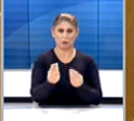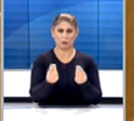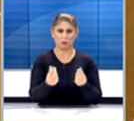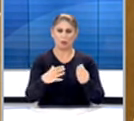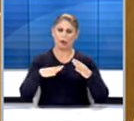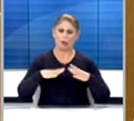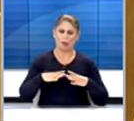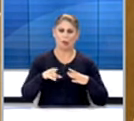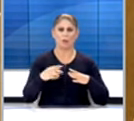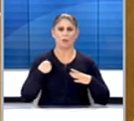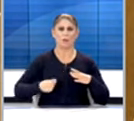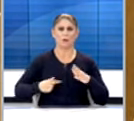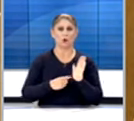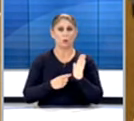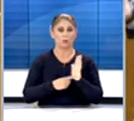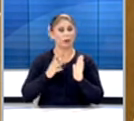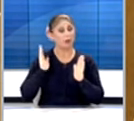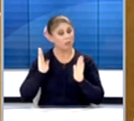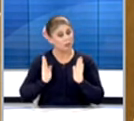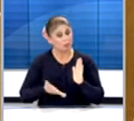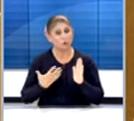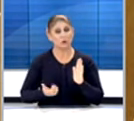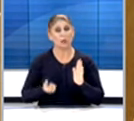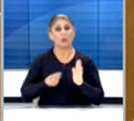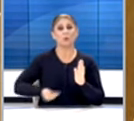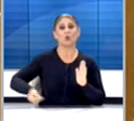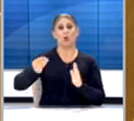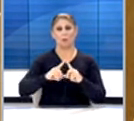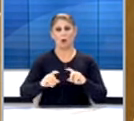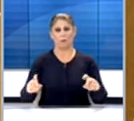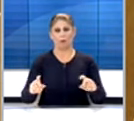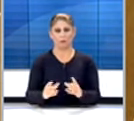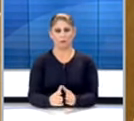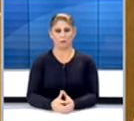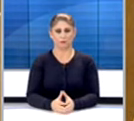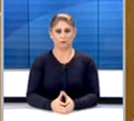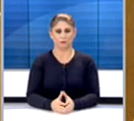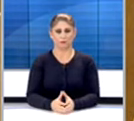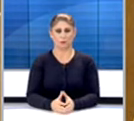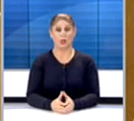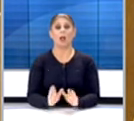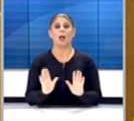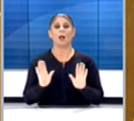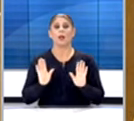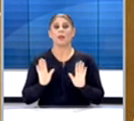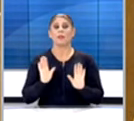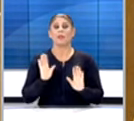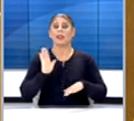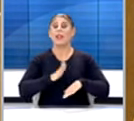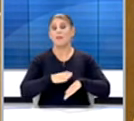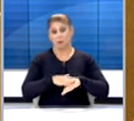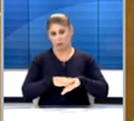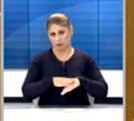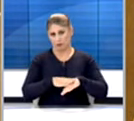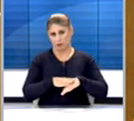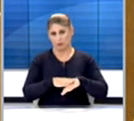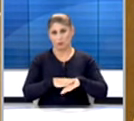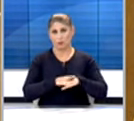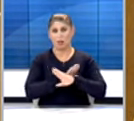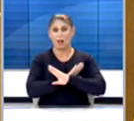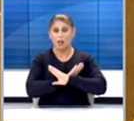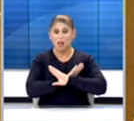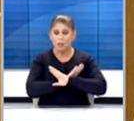τη δημοσιονομική θα μπορούσε να έχει κάνει πολλά περισσότερα. Και δεν σας έφταιγε βεβαίως